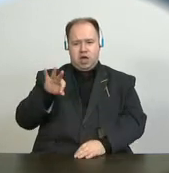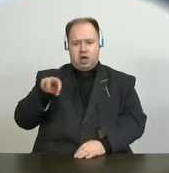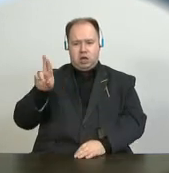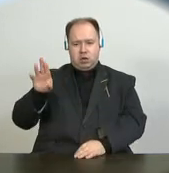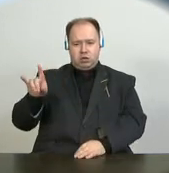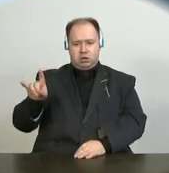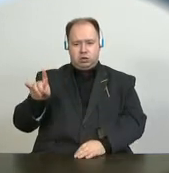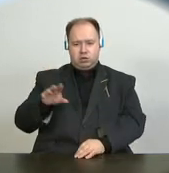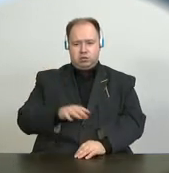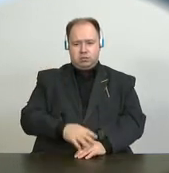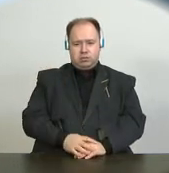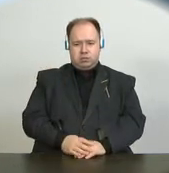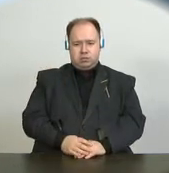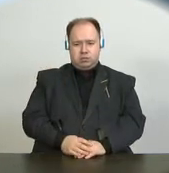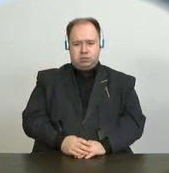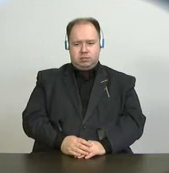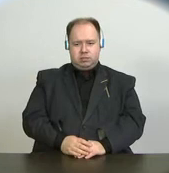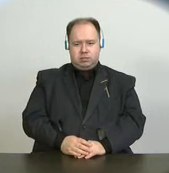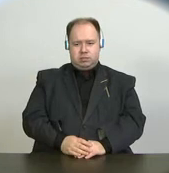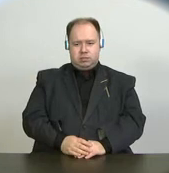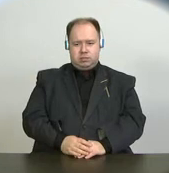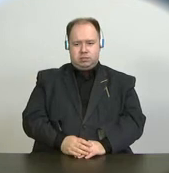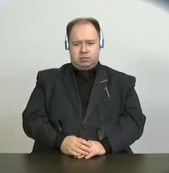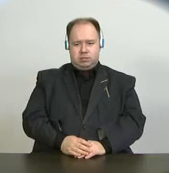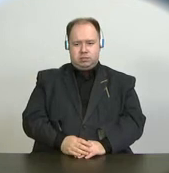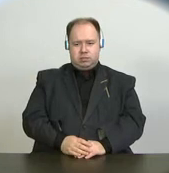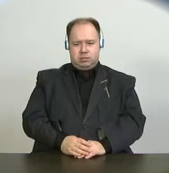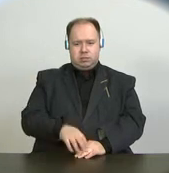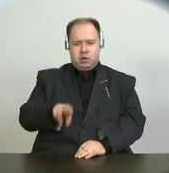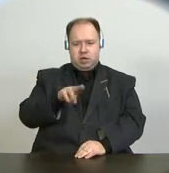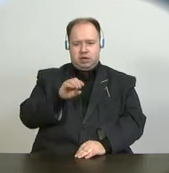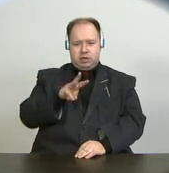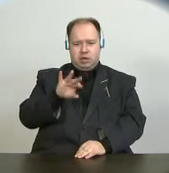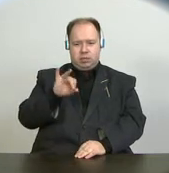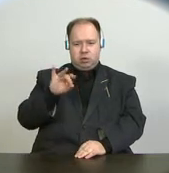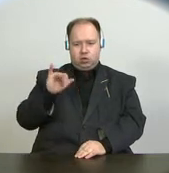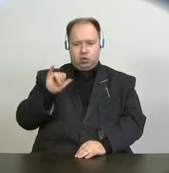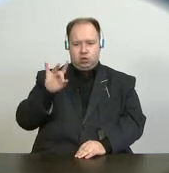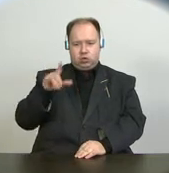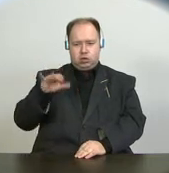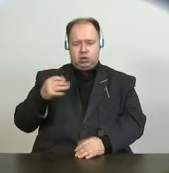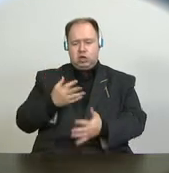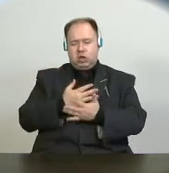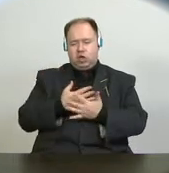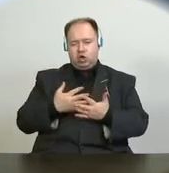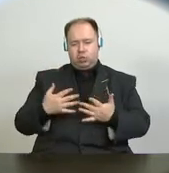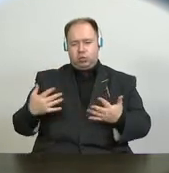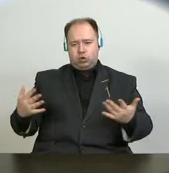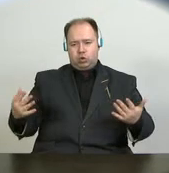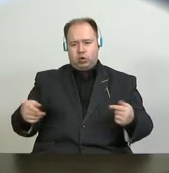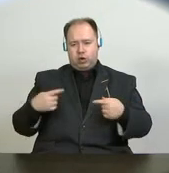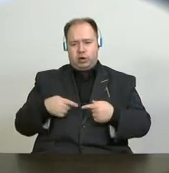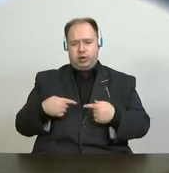или там самым storm демиурги вообще настолько много что очень сложно все перечислить